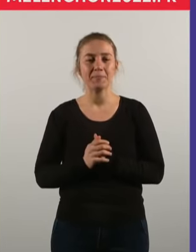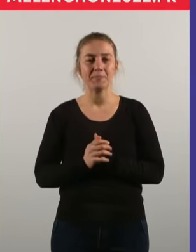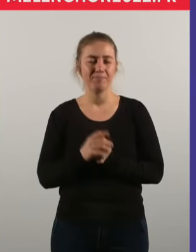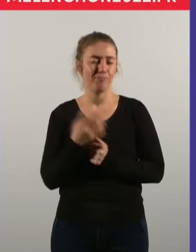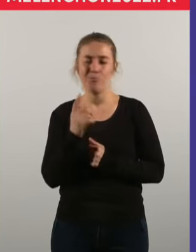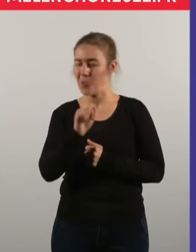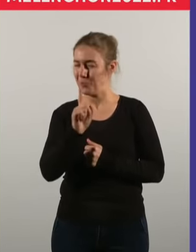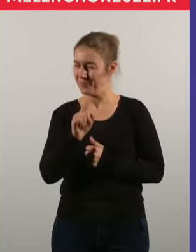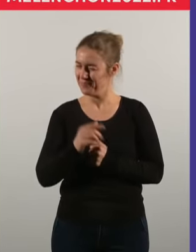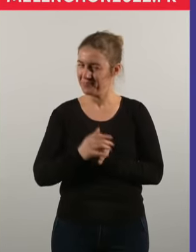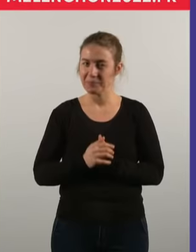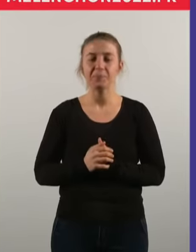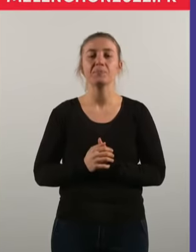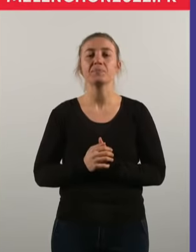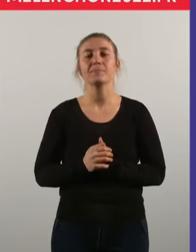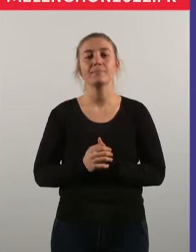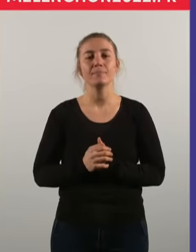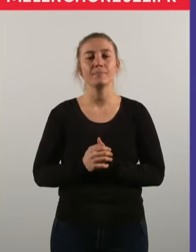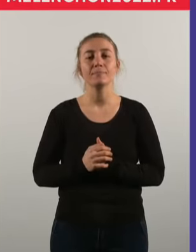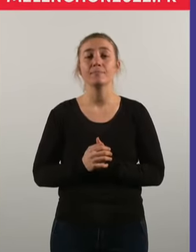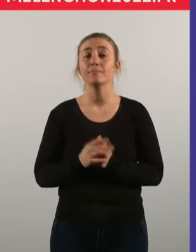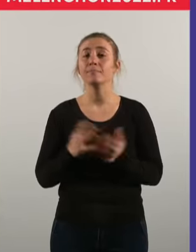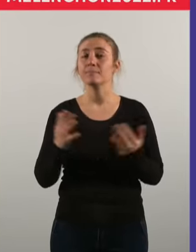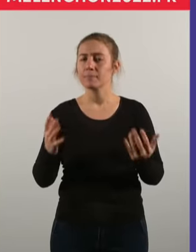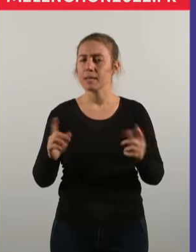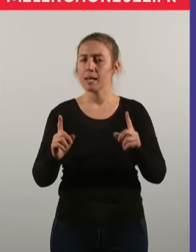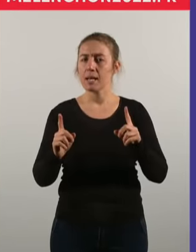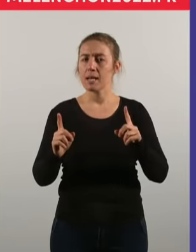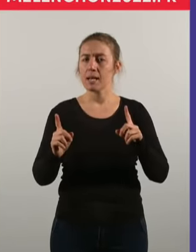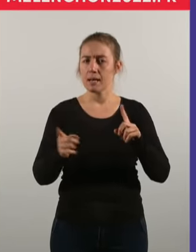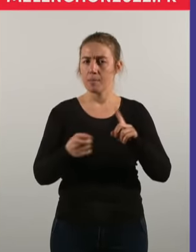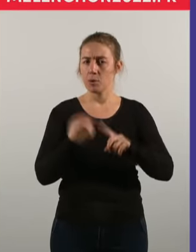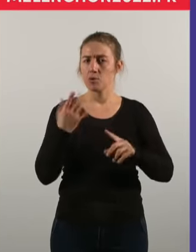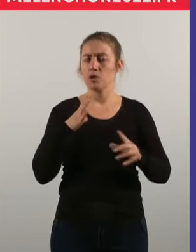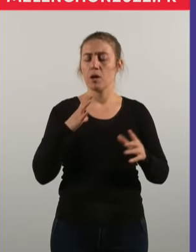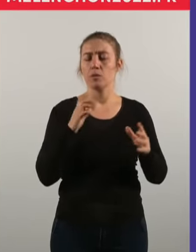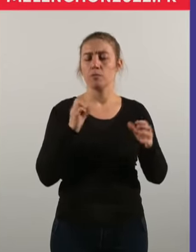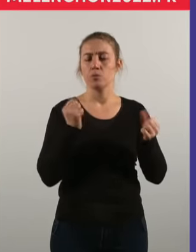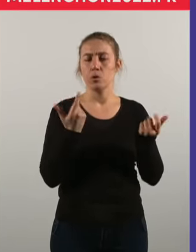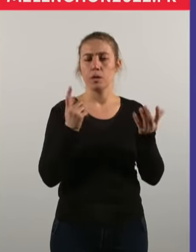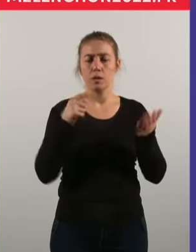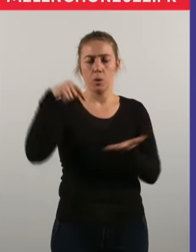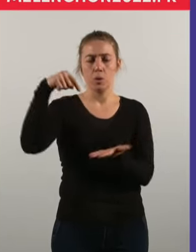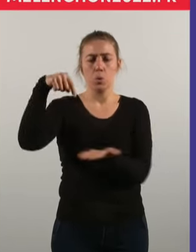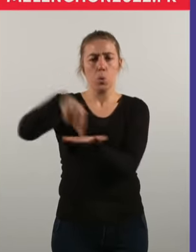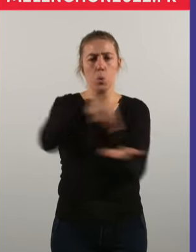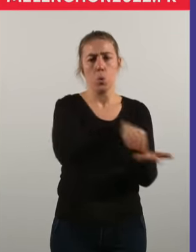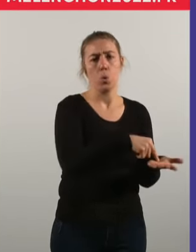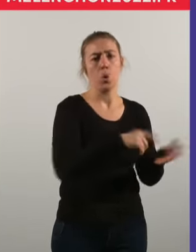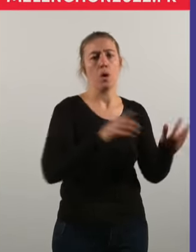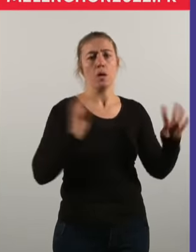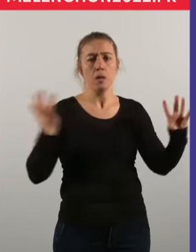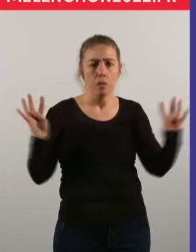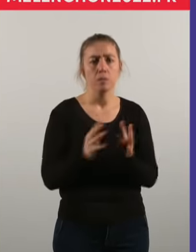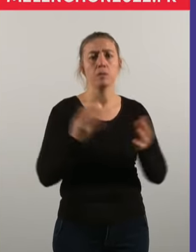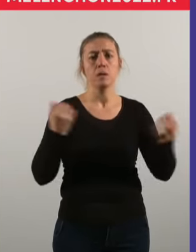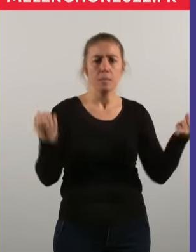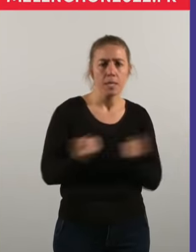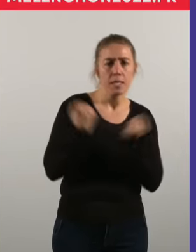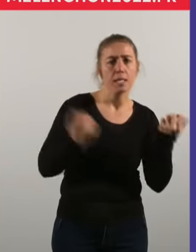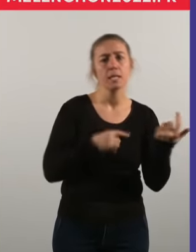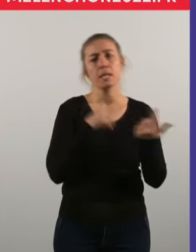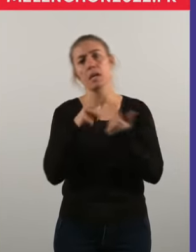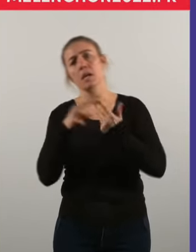que non. Le plus important, on se retrouve avant, il va y avoir des meetings partout, et des réunions publiques. En ce moment, il y en a 2 par